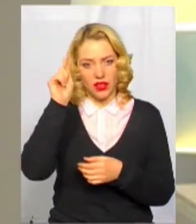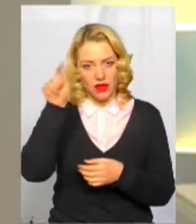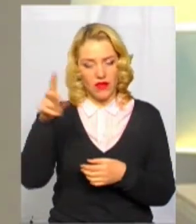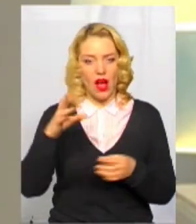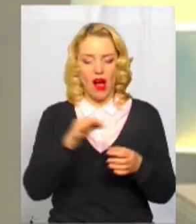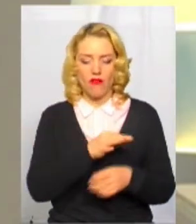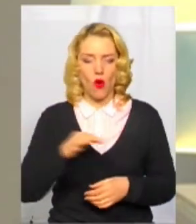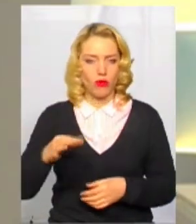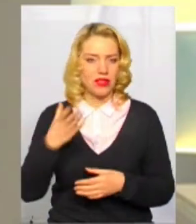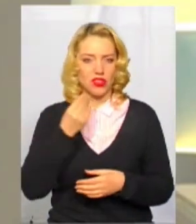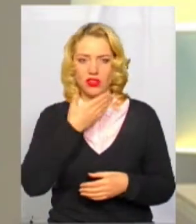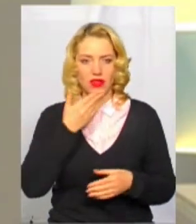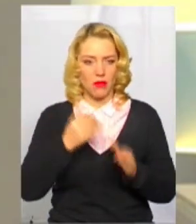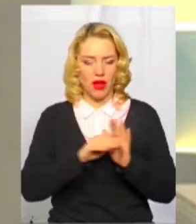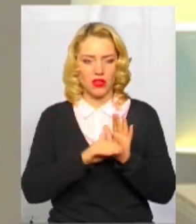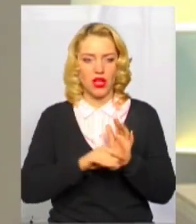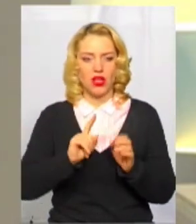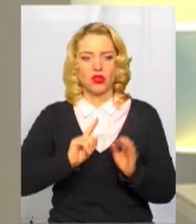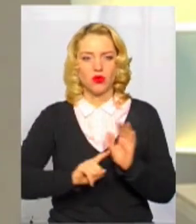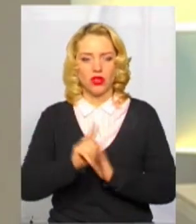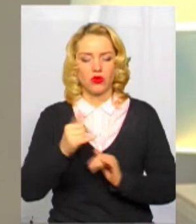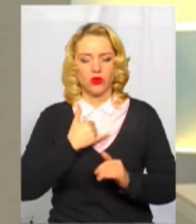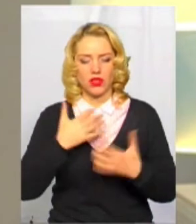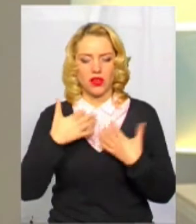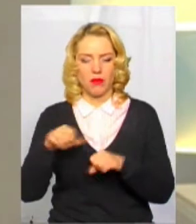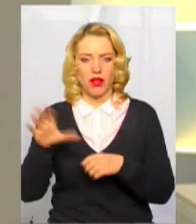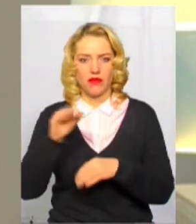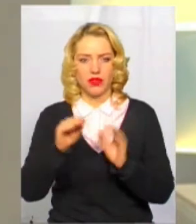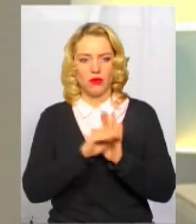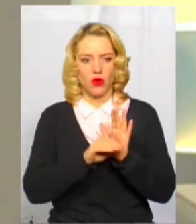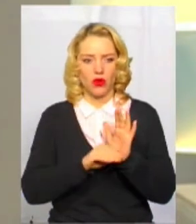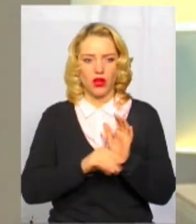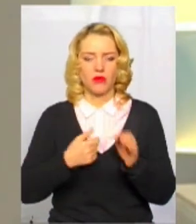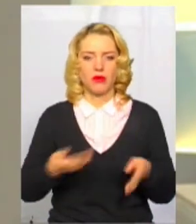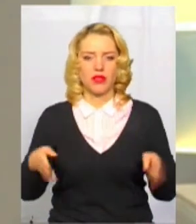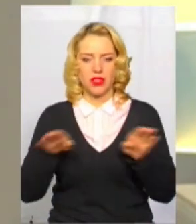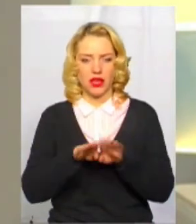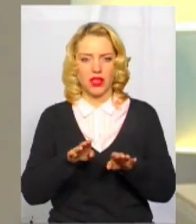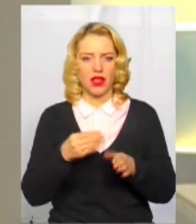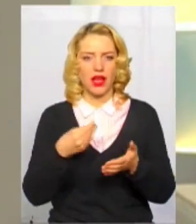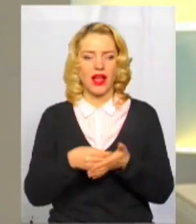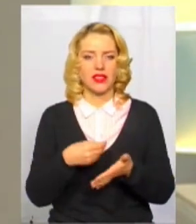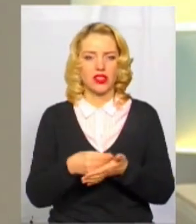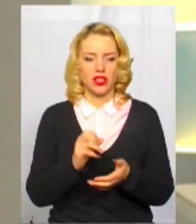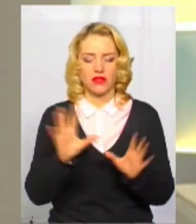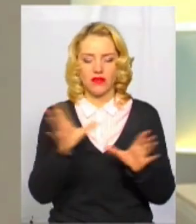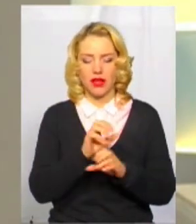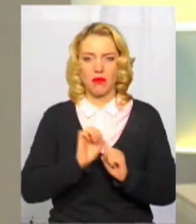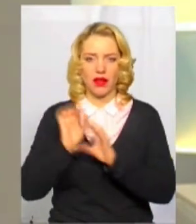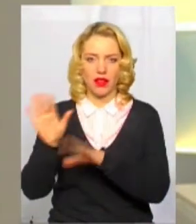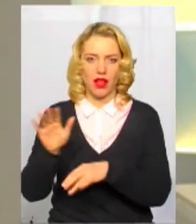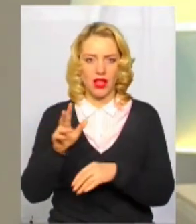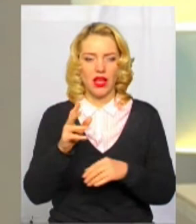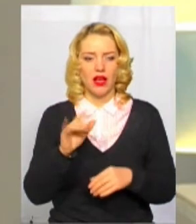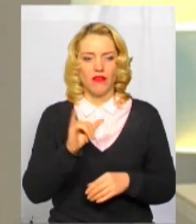мають. Тому спочатку в нас забрали всі програми, ми закрили всі рахунки казначейства, ми все це передали міністерству, але це буквально тривало